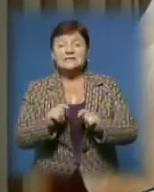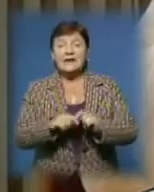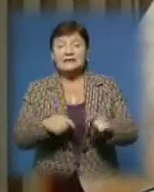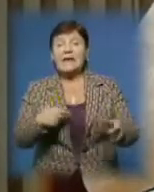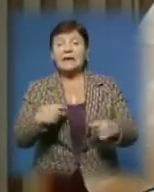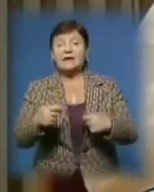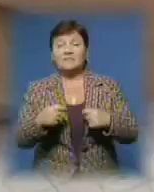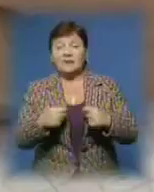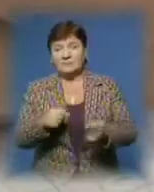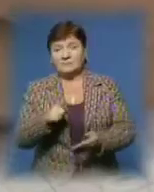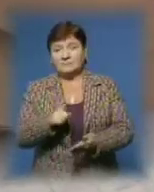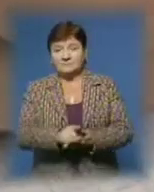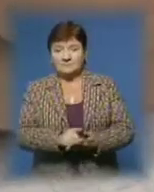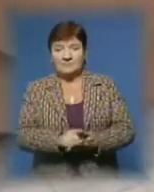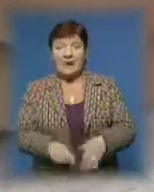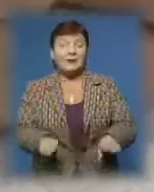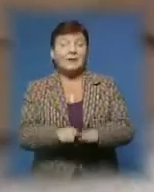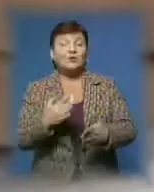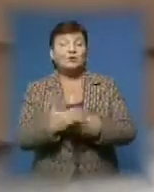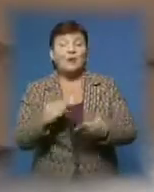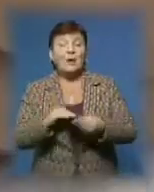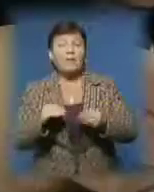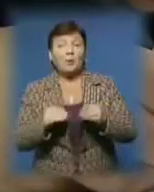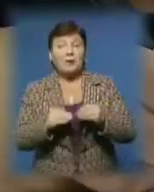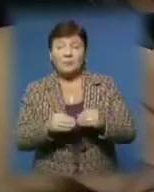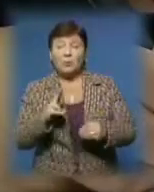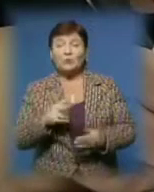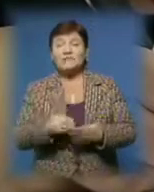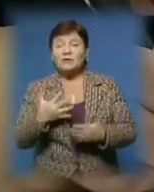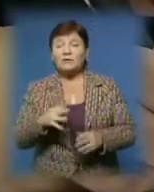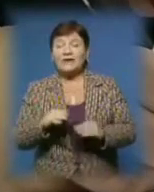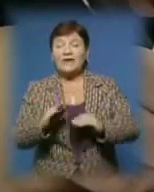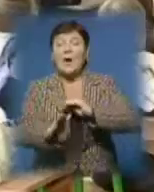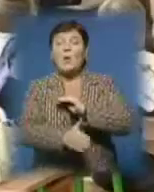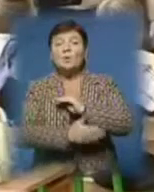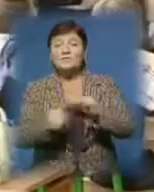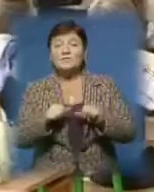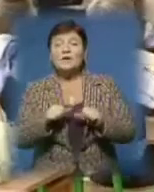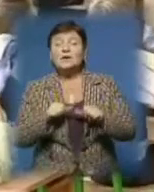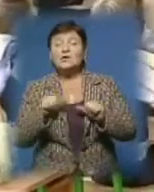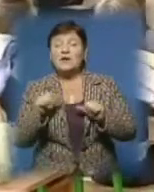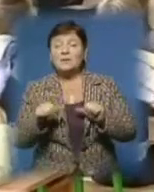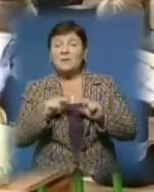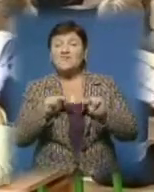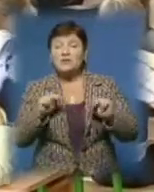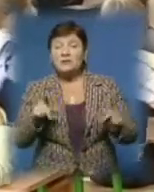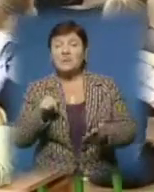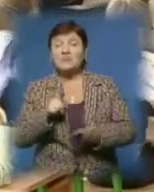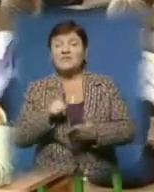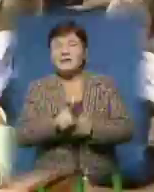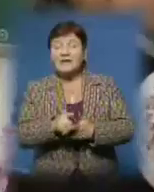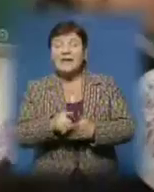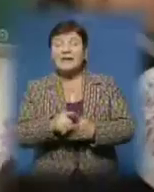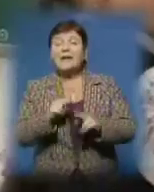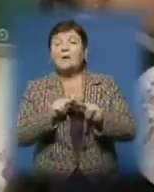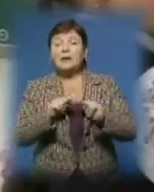керівних. Також є проблеми поділу ставок та оцінювання учнів. Зокрема, вчитель обов'язково має бути спеціалізованим на